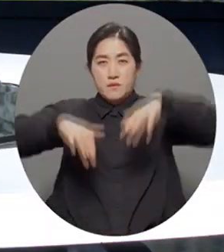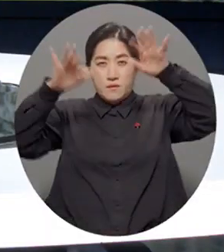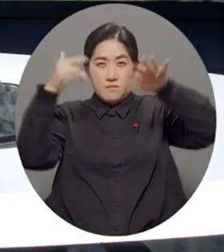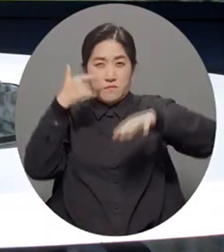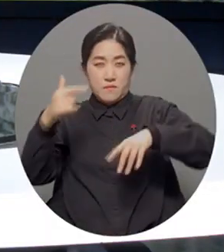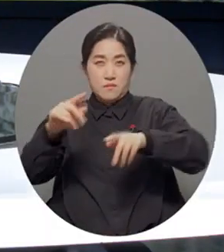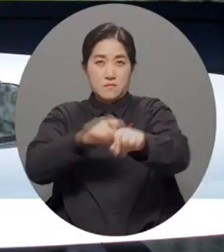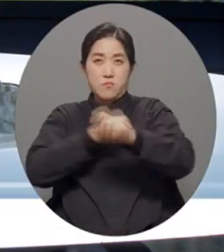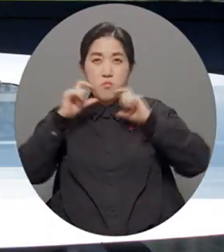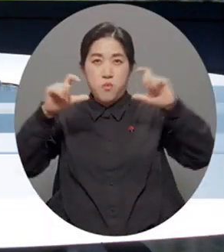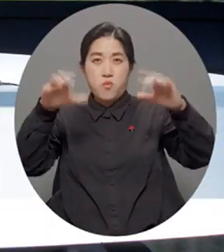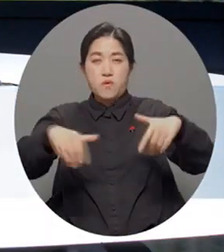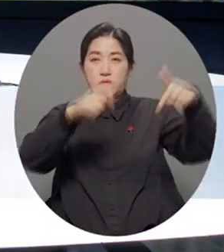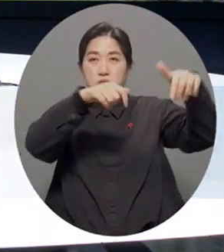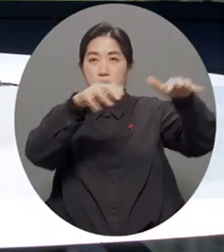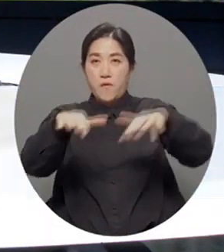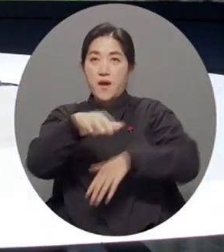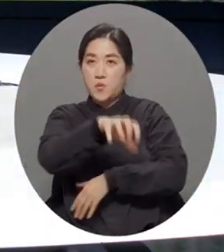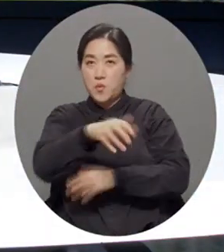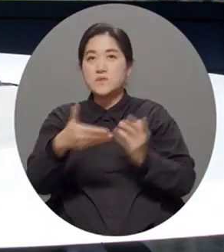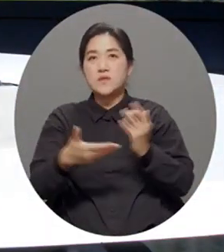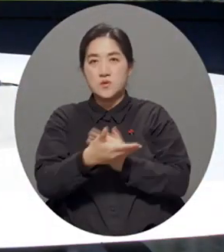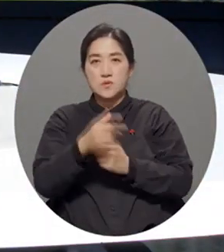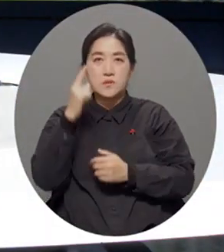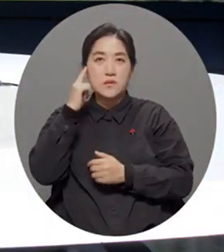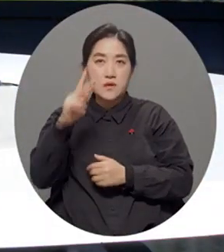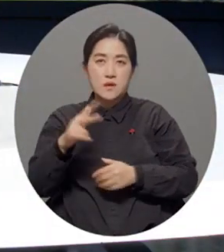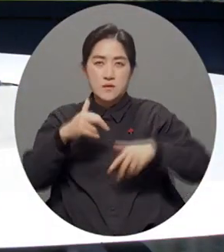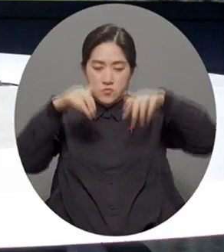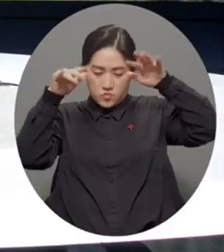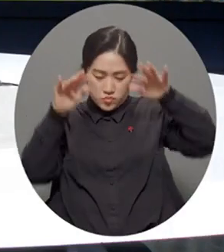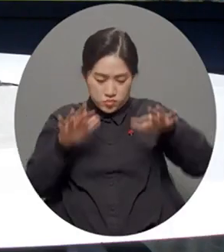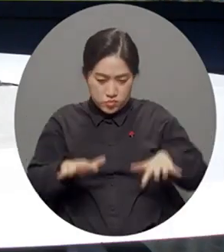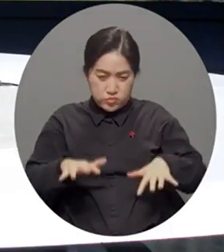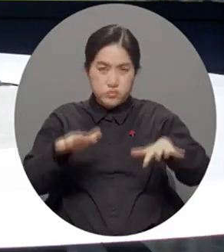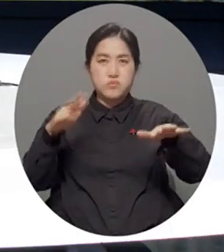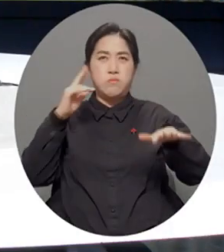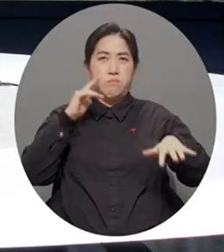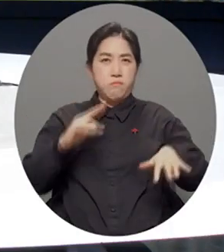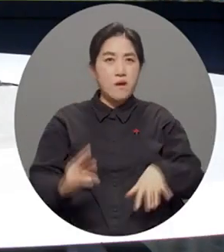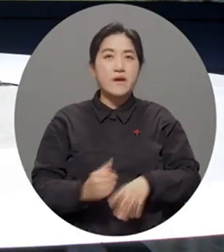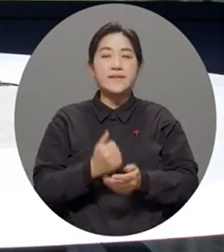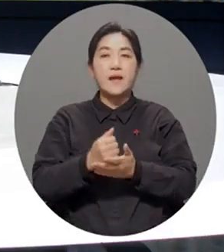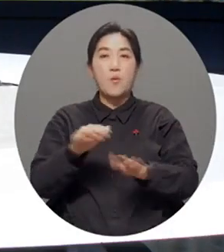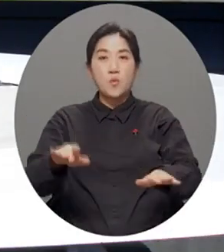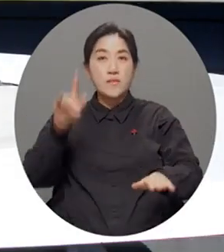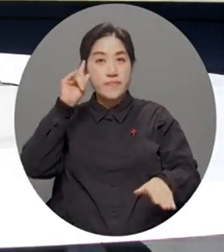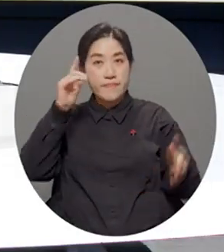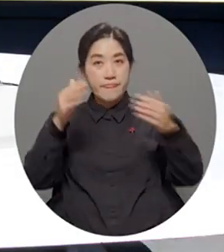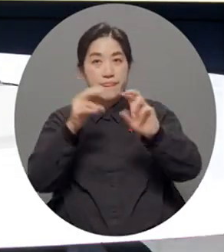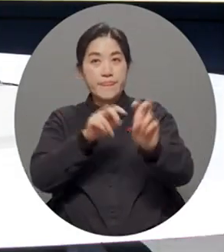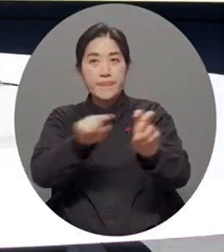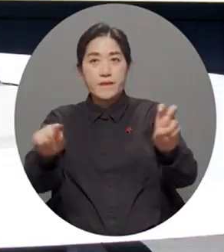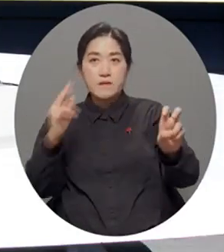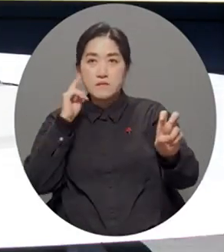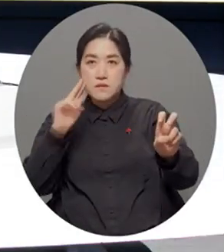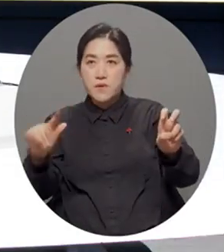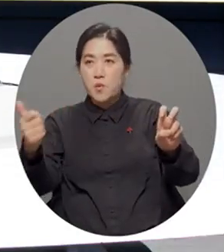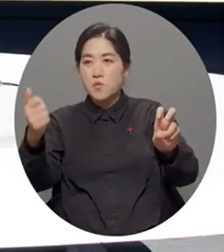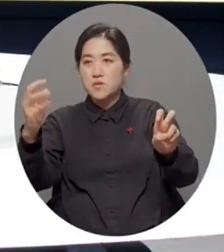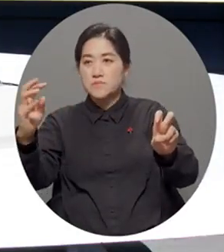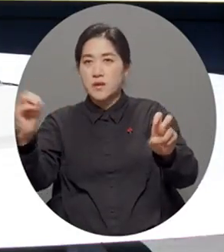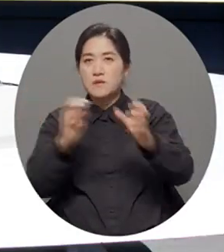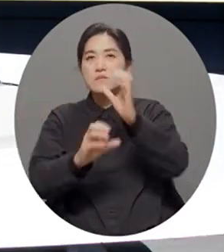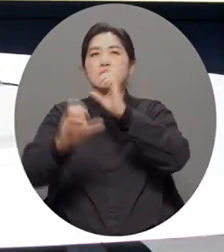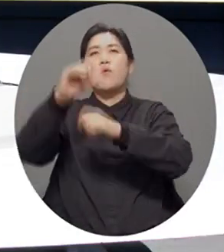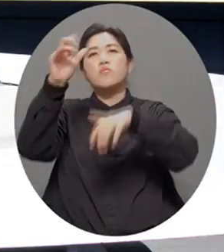대설특보가 내려진 서해안 지역과 제주에는 이틀째 많은 눈이 내리고 있습니다. 내일까지 20에서 최대 50cm의